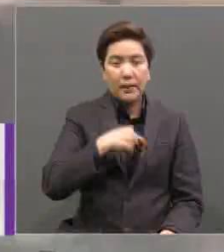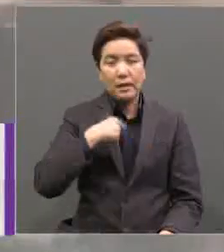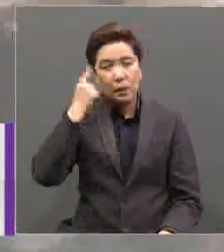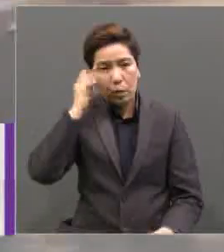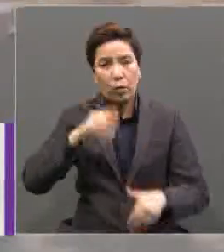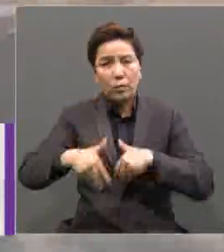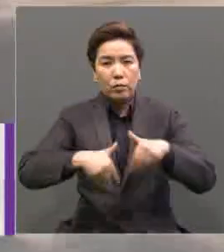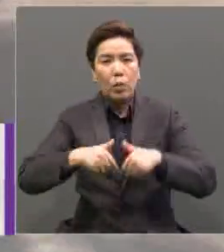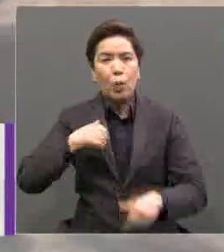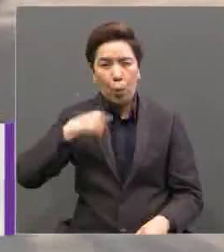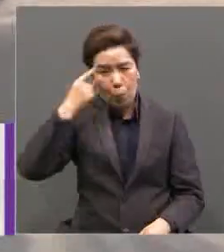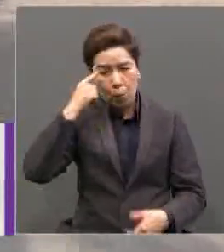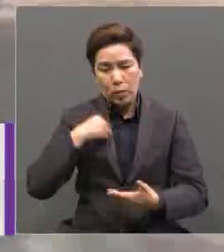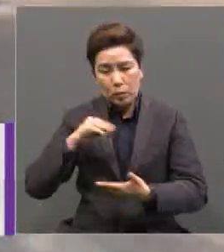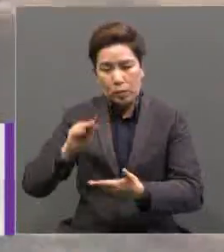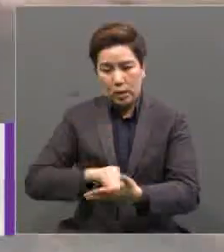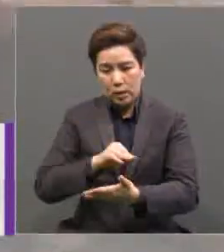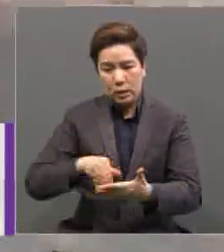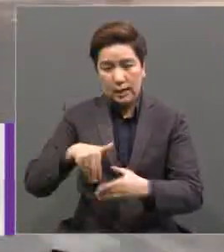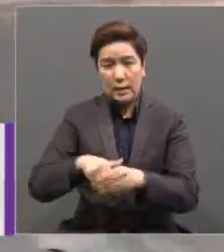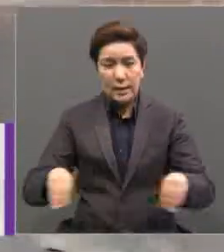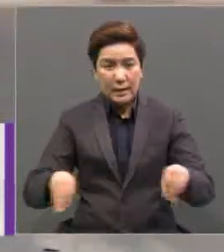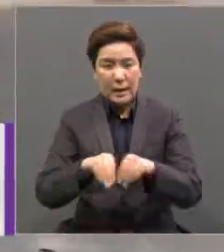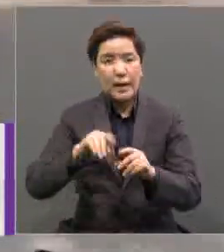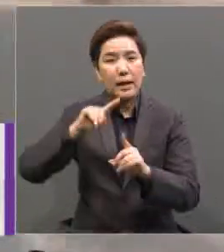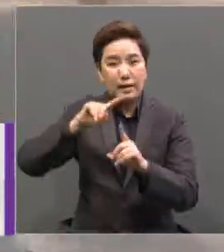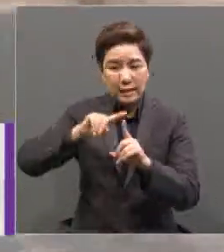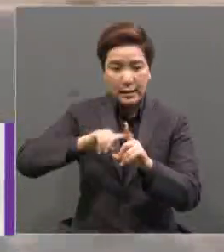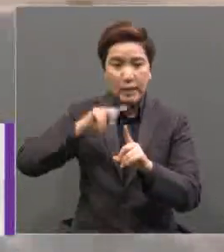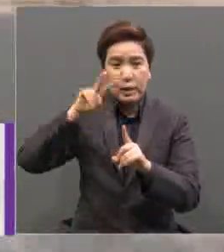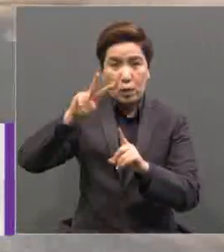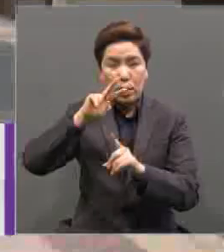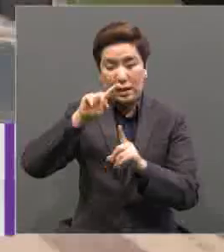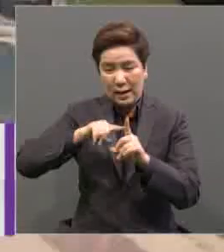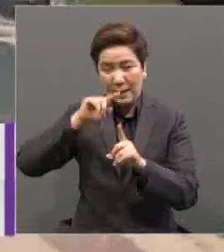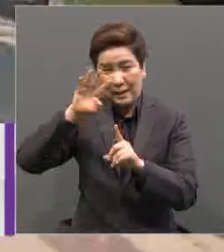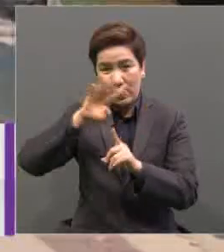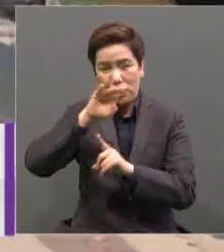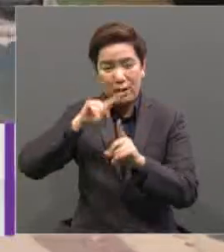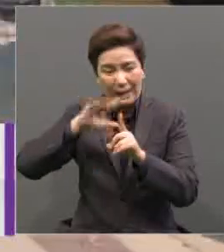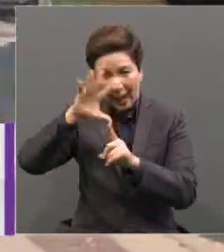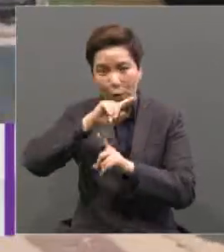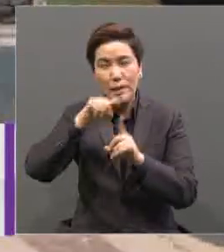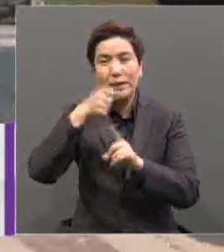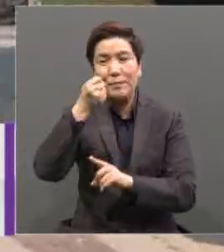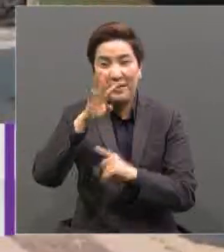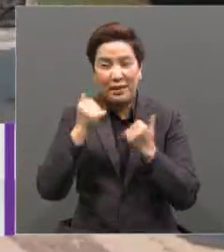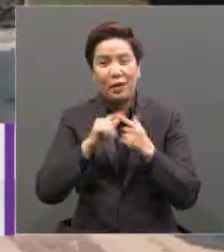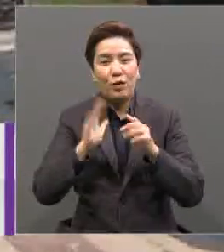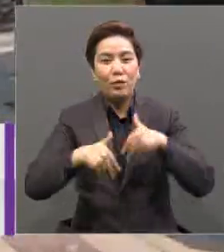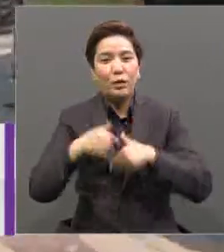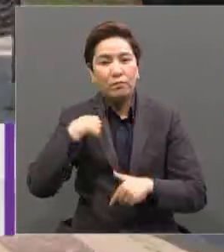ของประชาชนต่อการเลือกตั้งที่จะเกิดขึ้นในวันที่14พฤษภาคม2566นั้นนะคะก็พบว่าประชาช